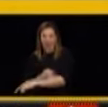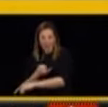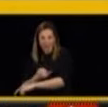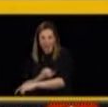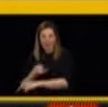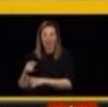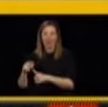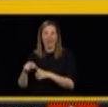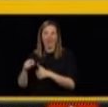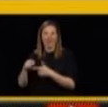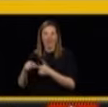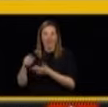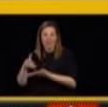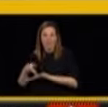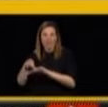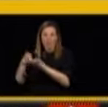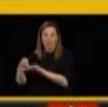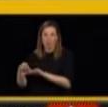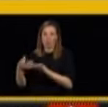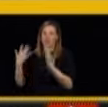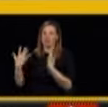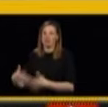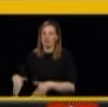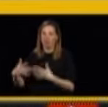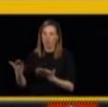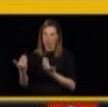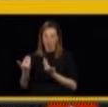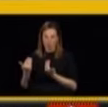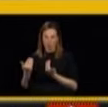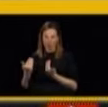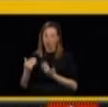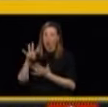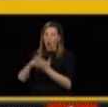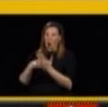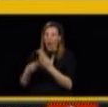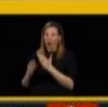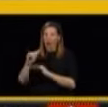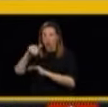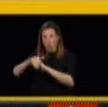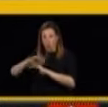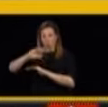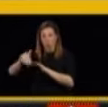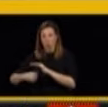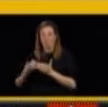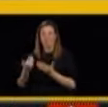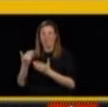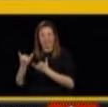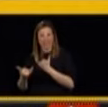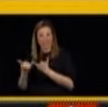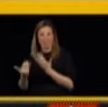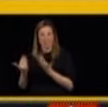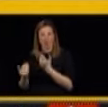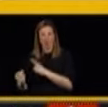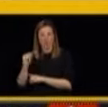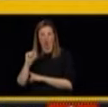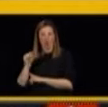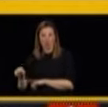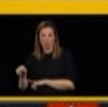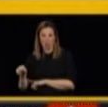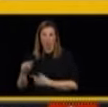l'équivalent dont on a besoin. C'est des horaires aussi de soir, de nuit, la fin de semaine.